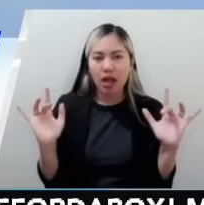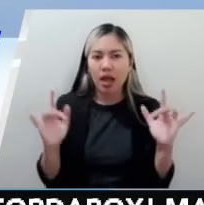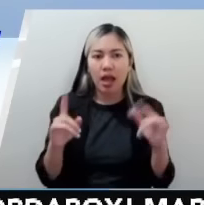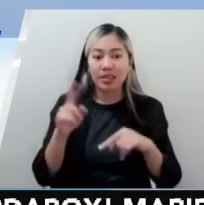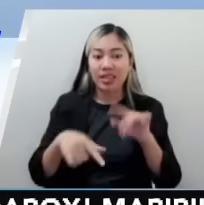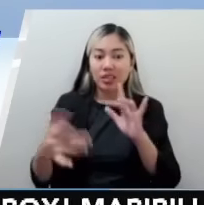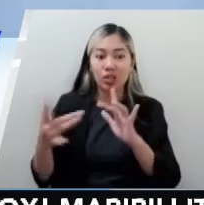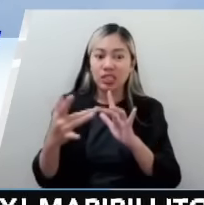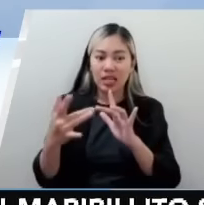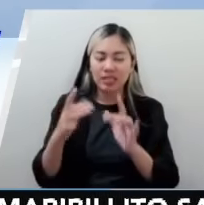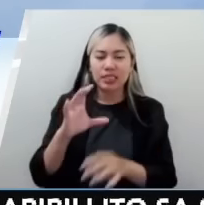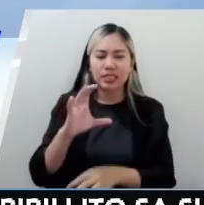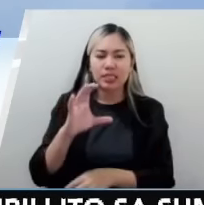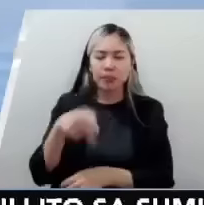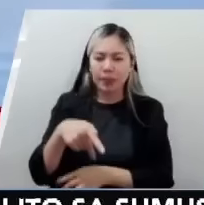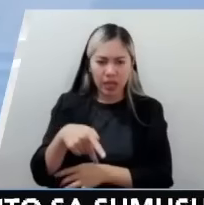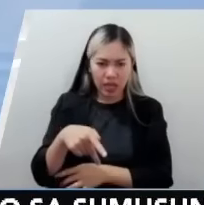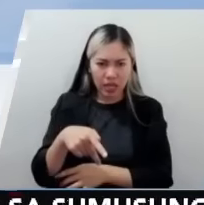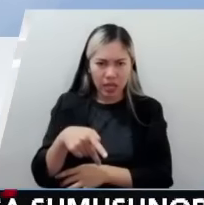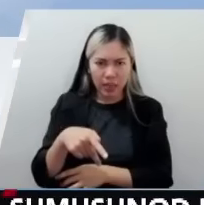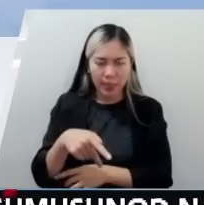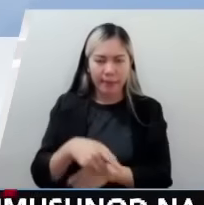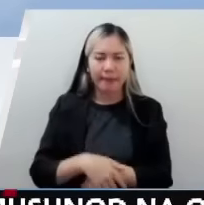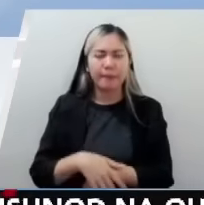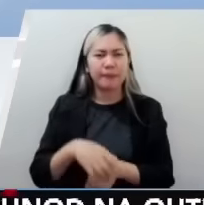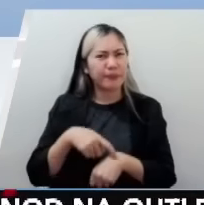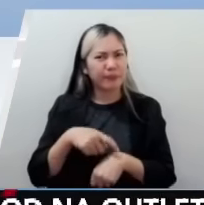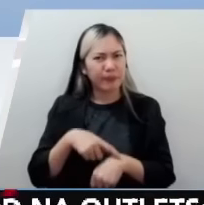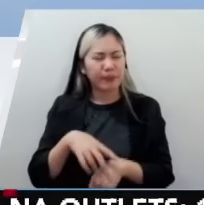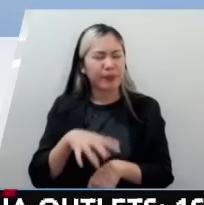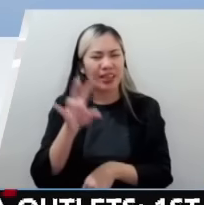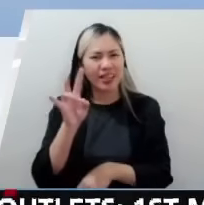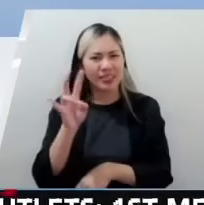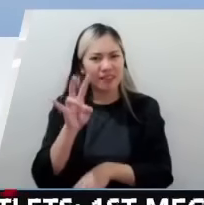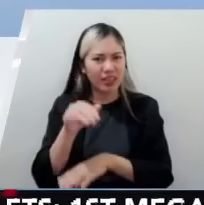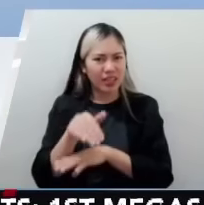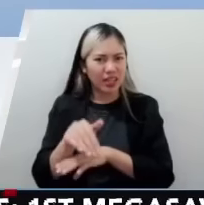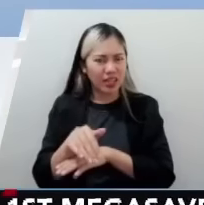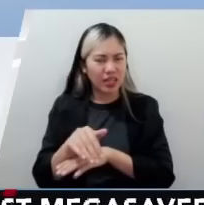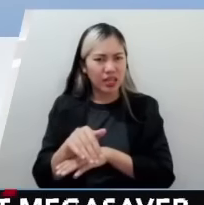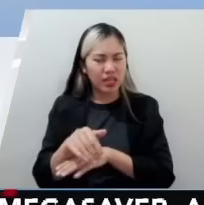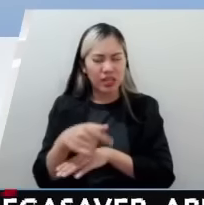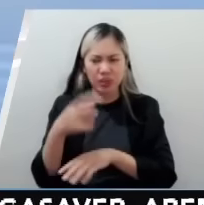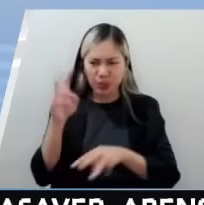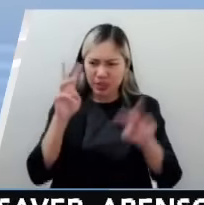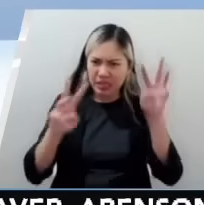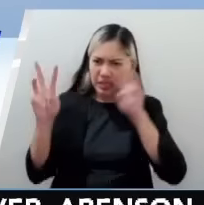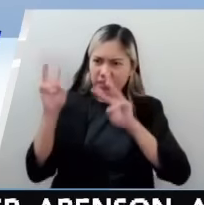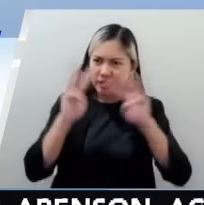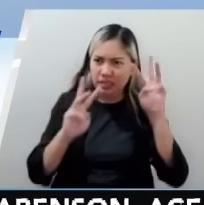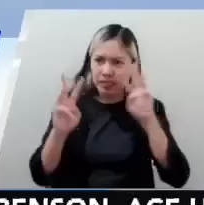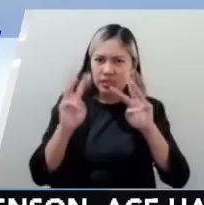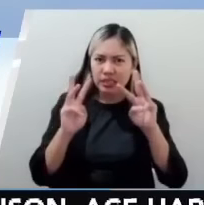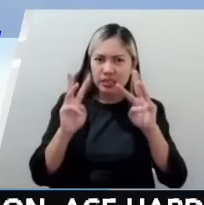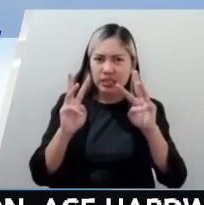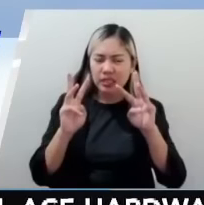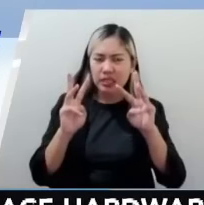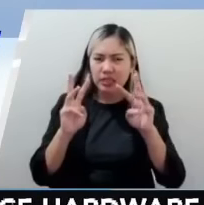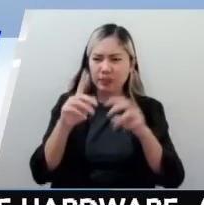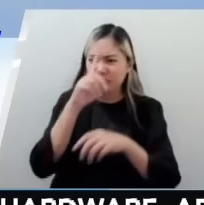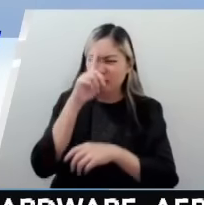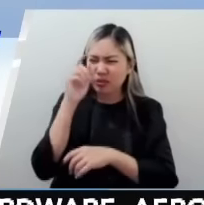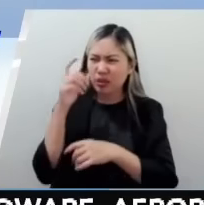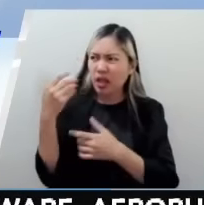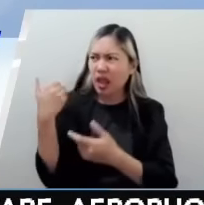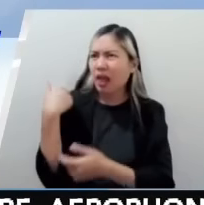cellphone mag 7 na po ay nag-worry na po kami kasi hindi naman kami sanay na Hindi